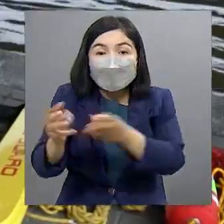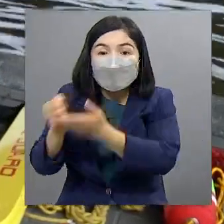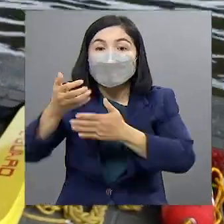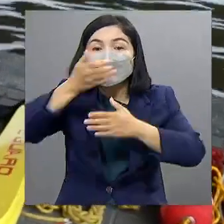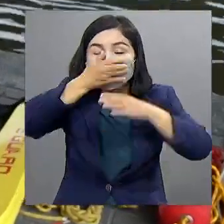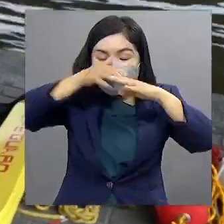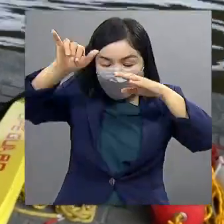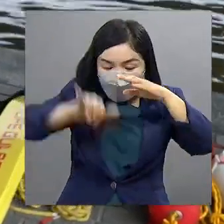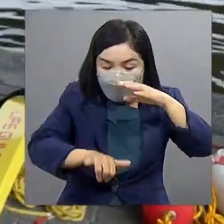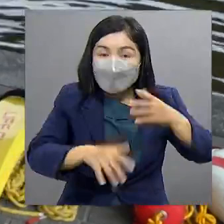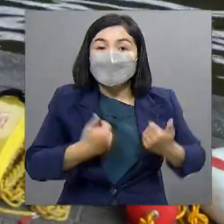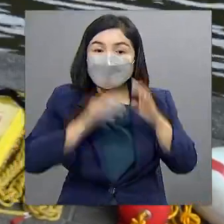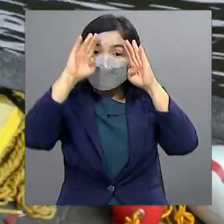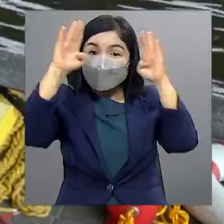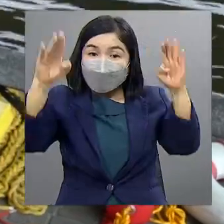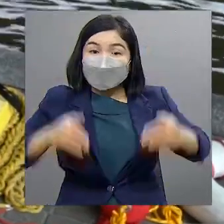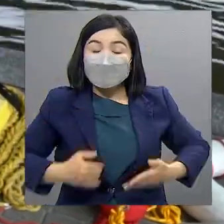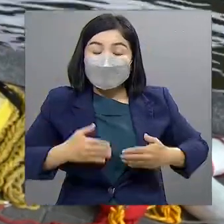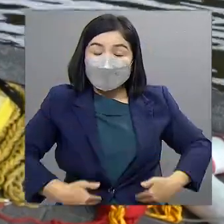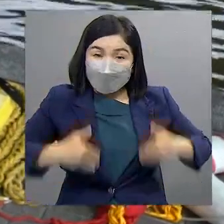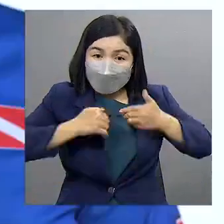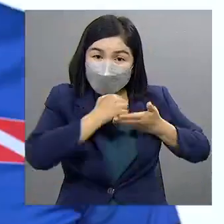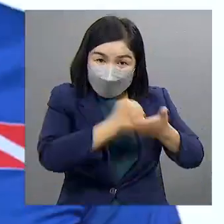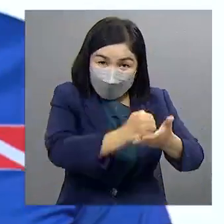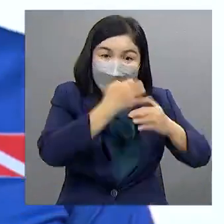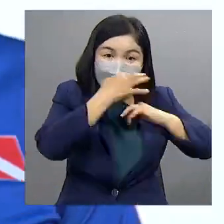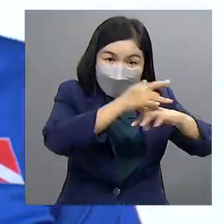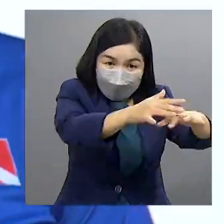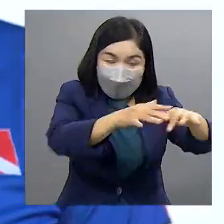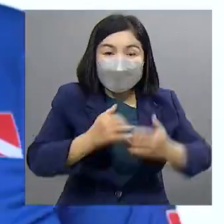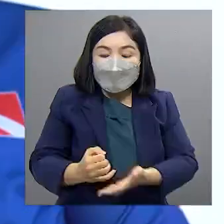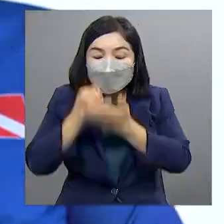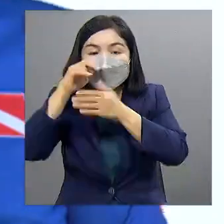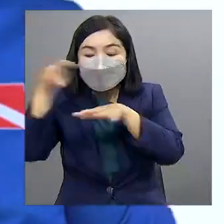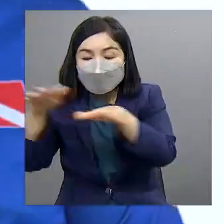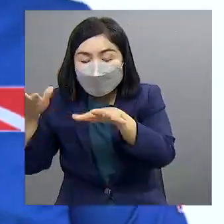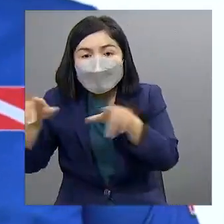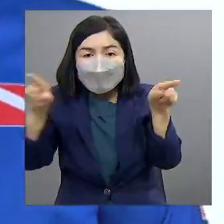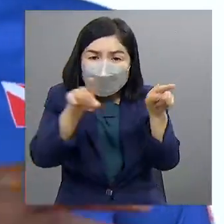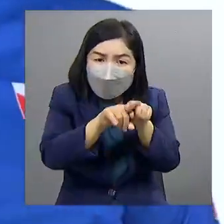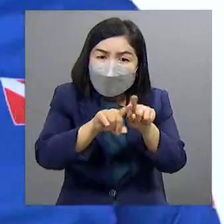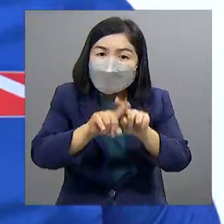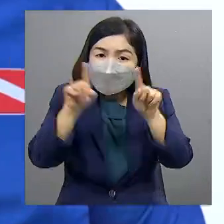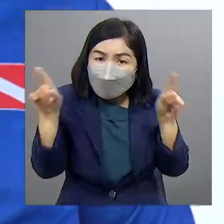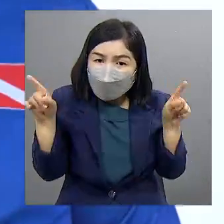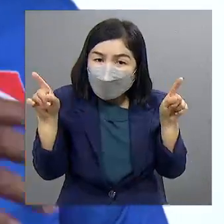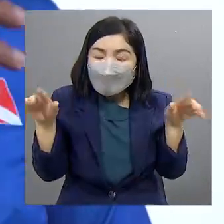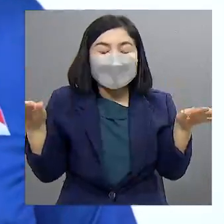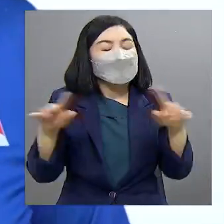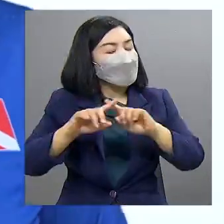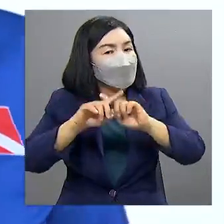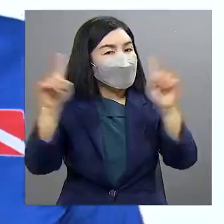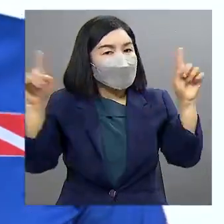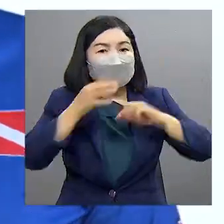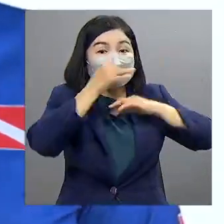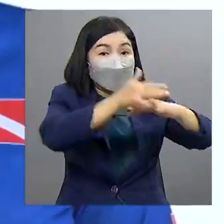วก็ทางแม่น้ำแล้วแม่น้ำกับทะเลเนี่ยการช่วยเหลือมันต่างกันยังไงไหมคะ ต่างกันแน่นอนครับอย่างแทบอยู่น้ำทะเลก็มีคลื่นแล้วครับ ค่ะ ใน